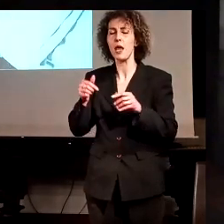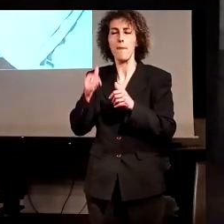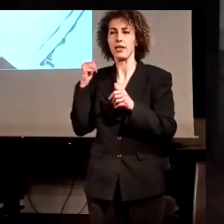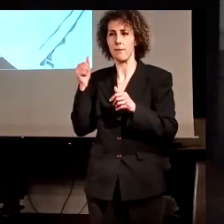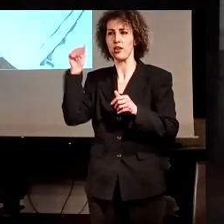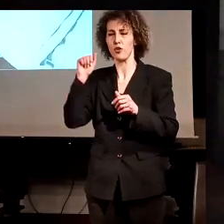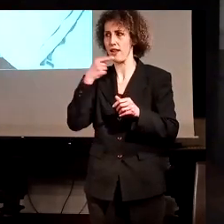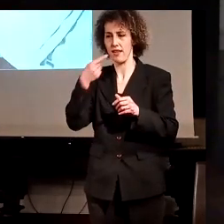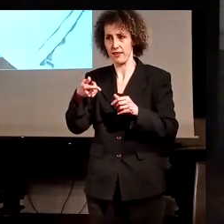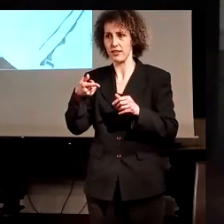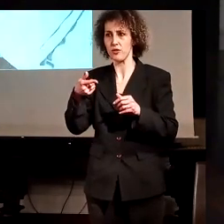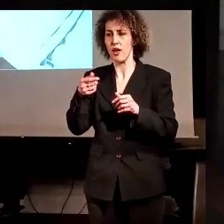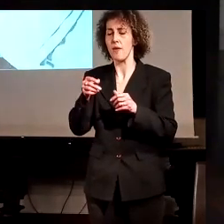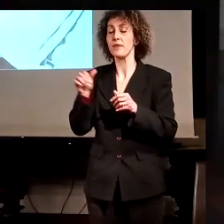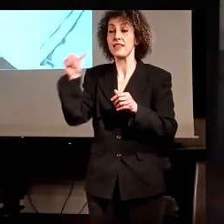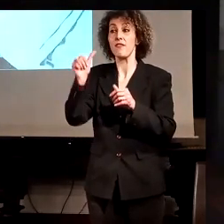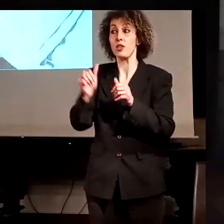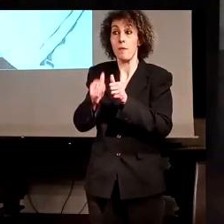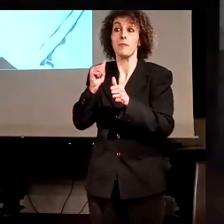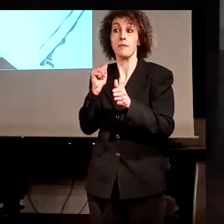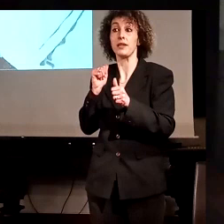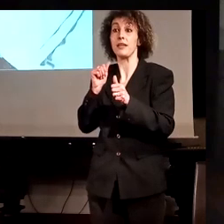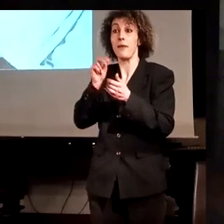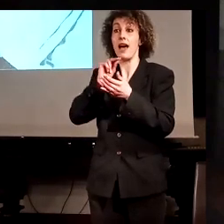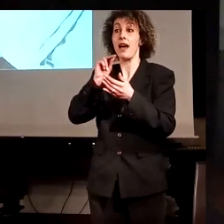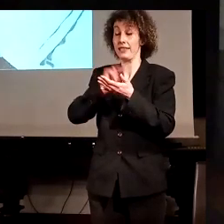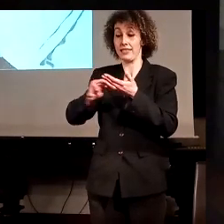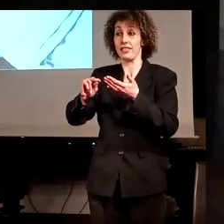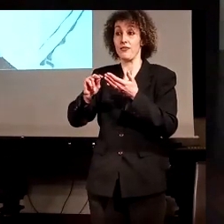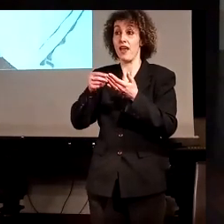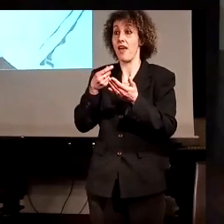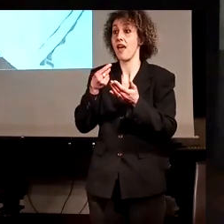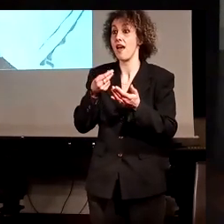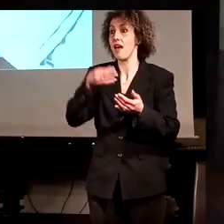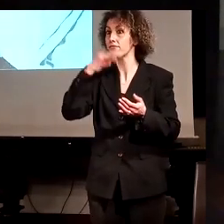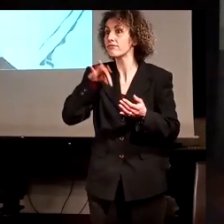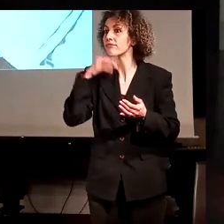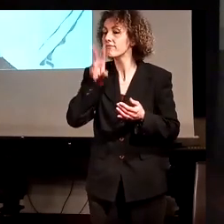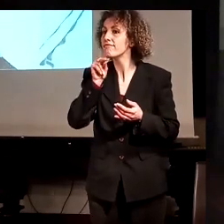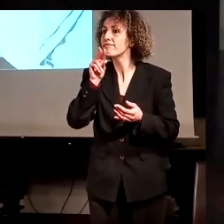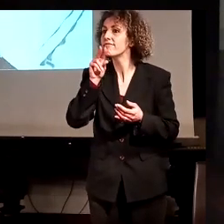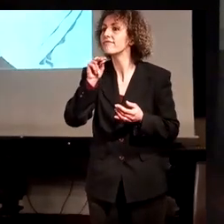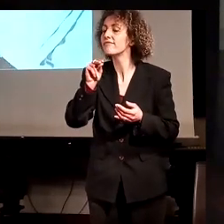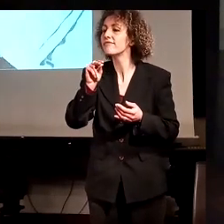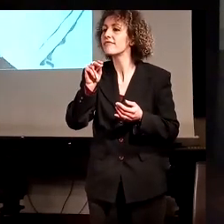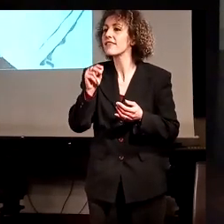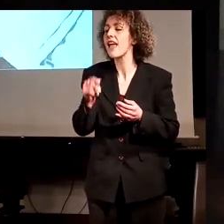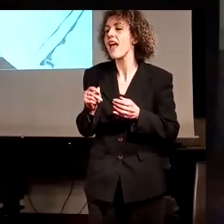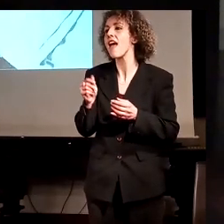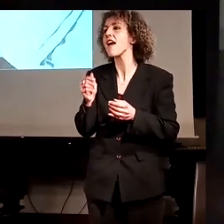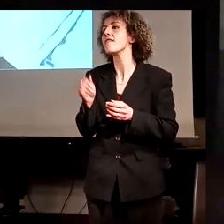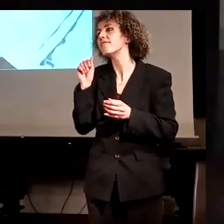vi dicevo cioè che prima di scrivere raccontava storie e le letras che chiedeva di di trascriverle